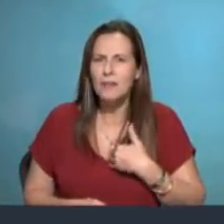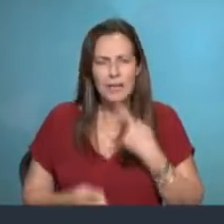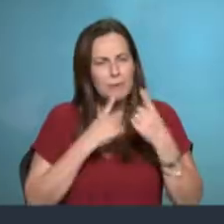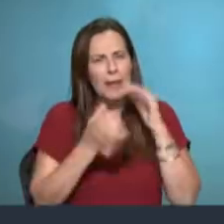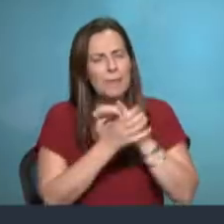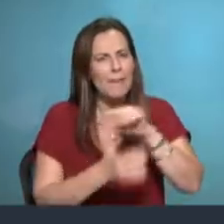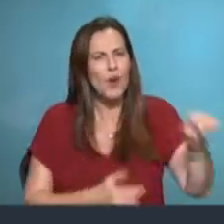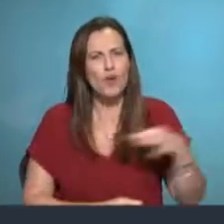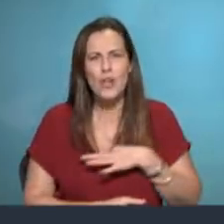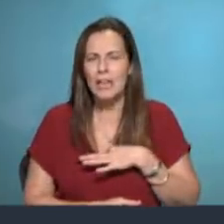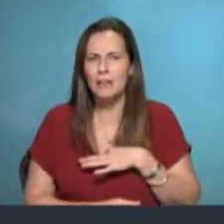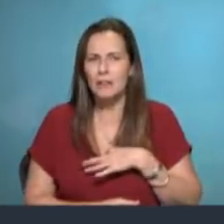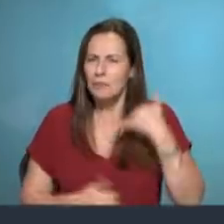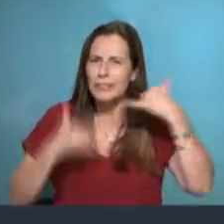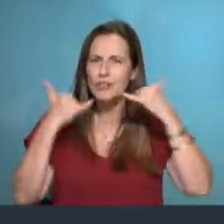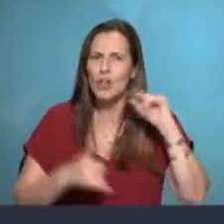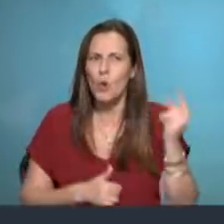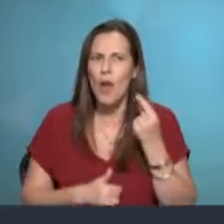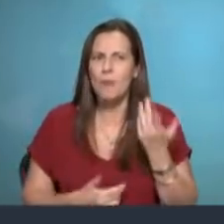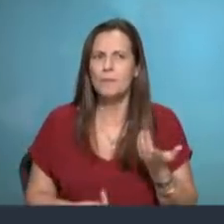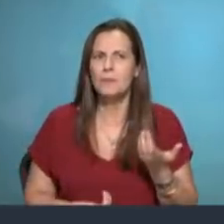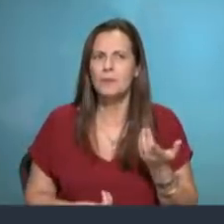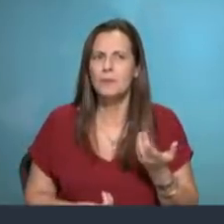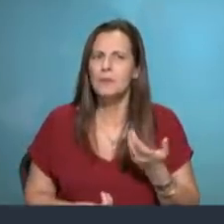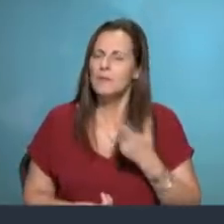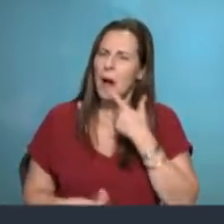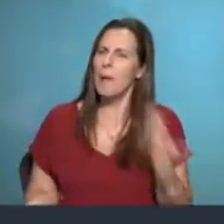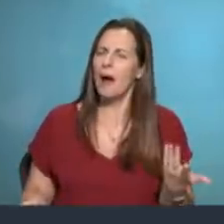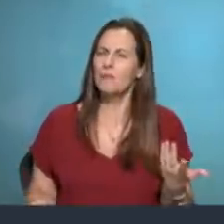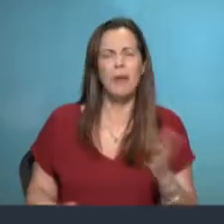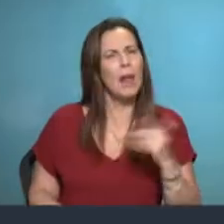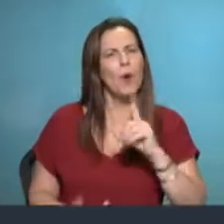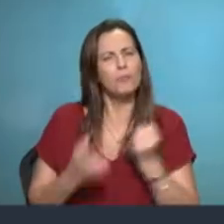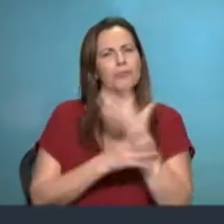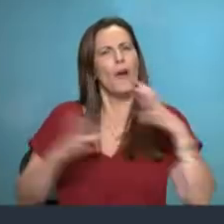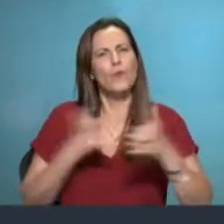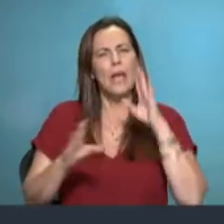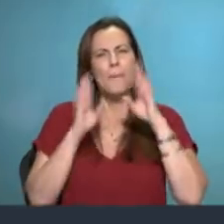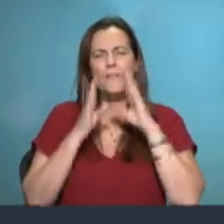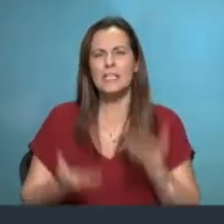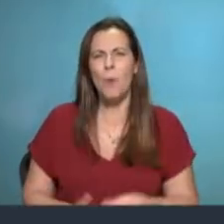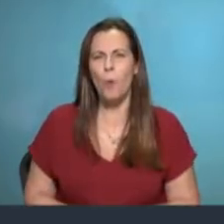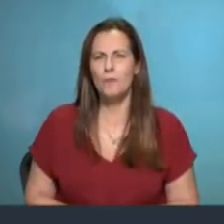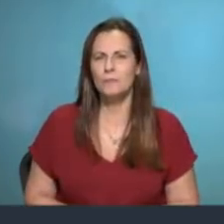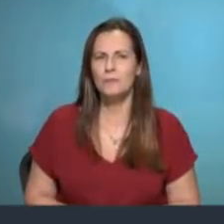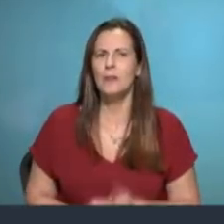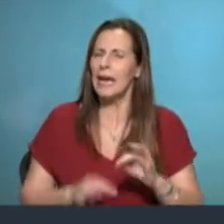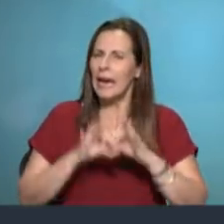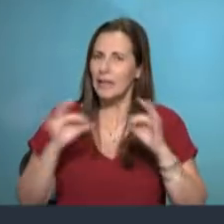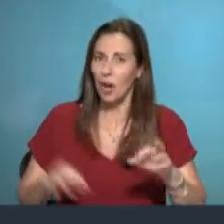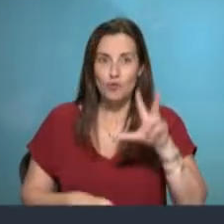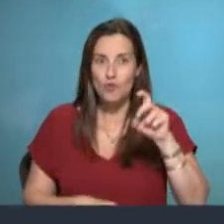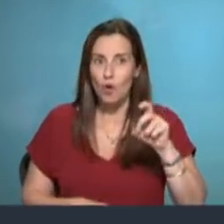חברות שלי, טלפונית, זה עלה לי ככה, למה לא לעשות קבוצה בפייסבוק? אז התחלנו